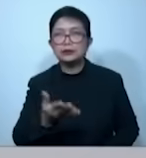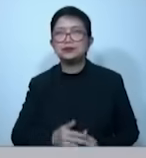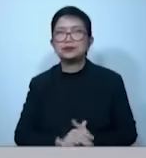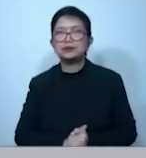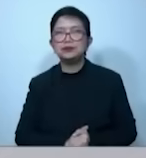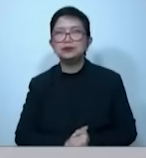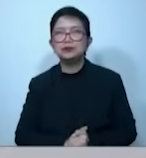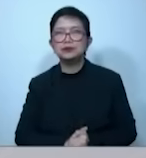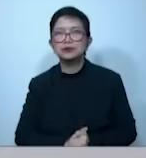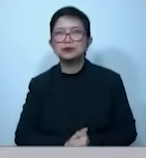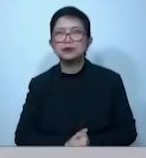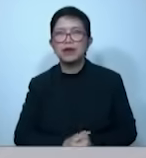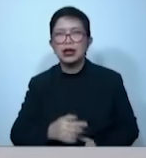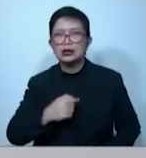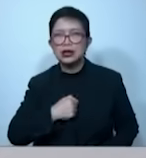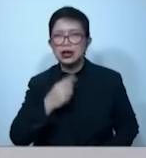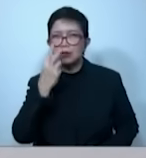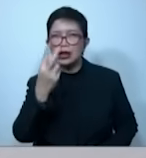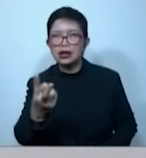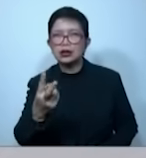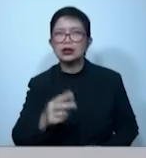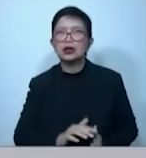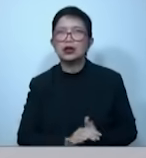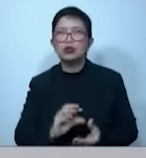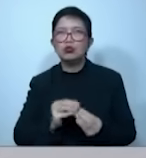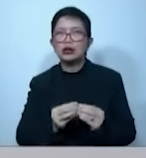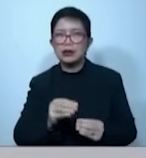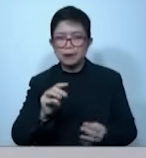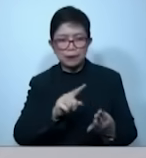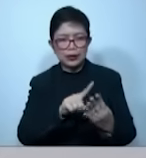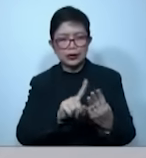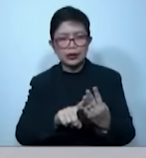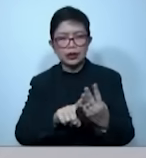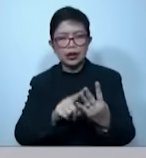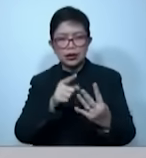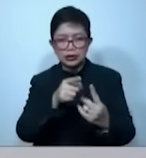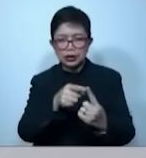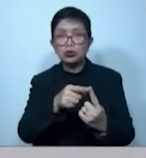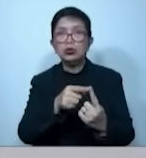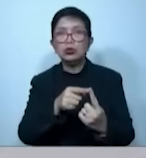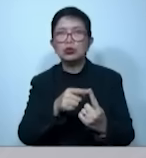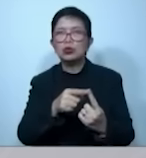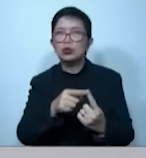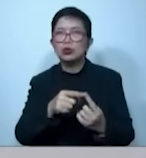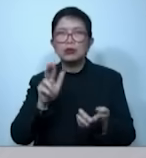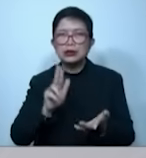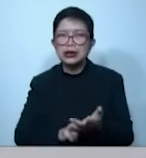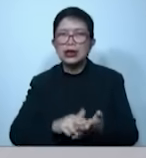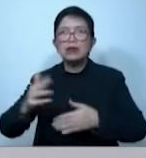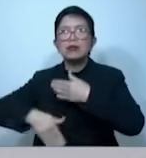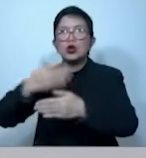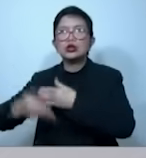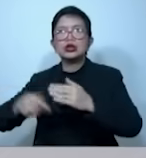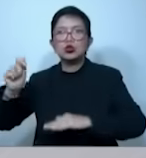ini minimal Saya melihat harus mengerjakan minim empat hal satu adalah memastikan bahwa proses hukum